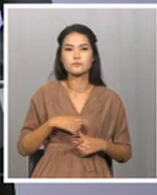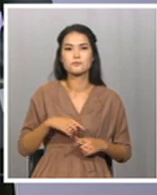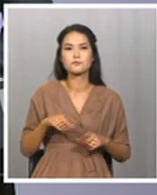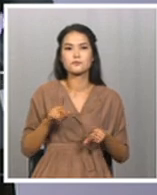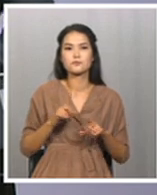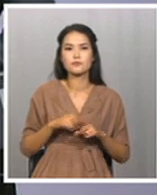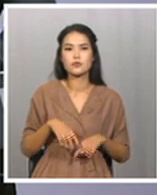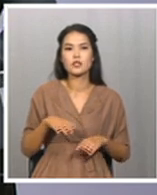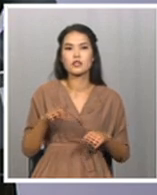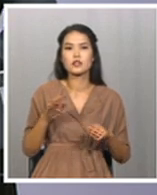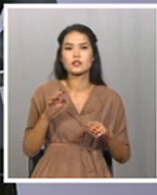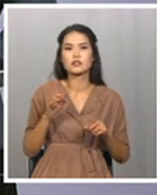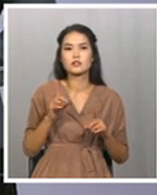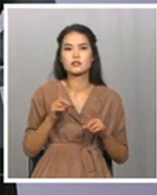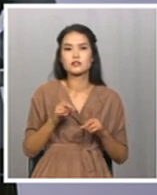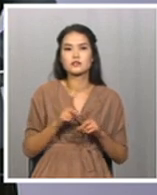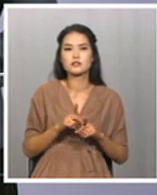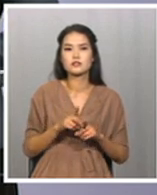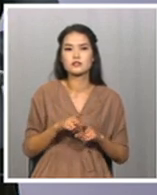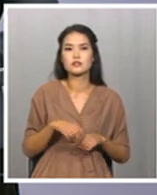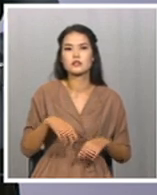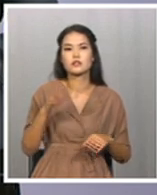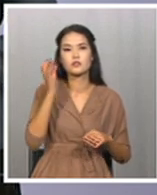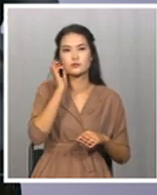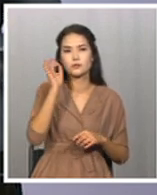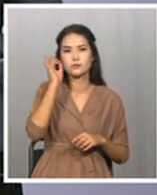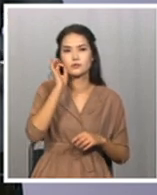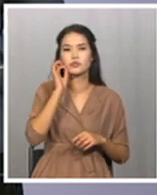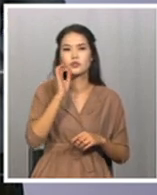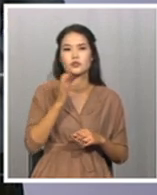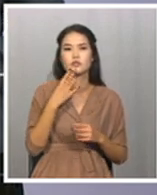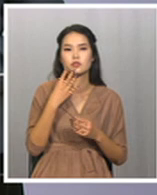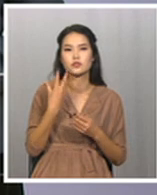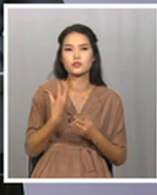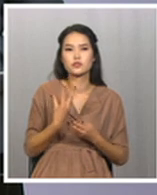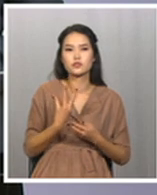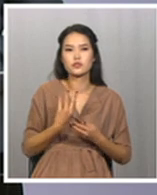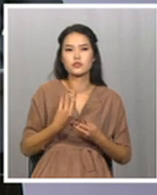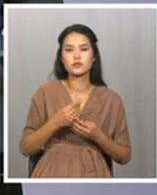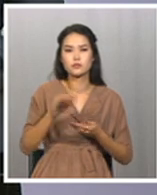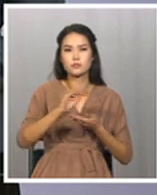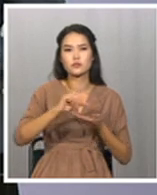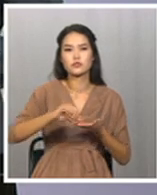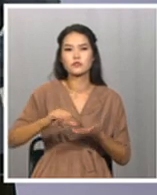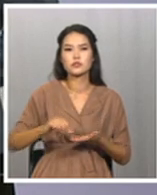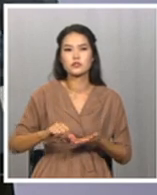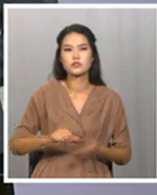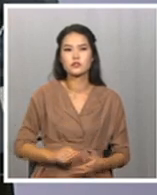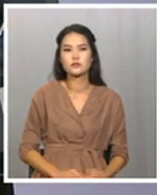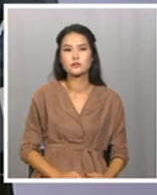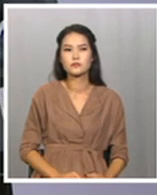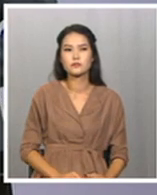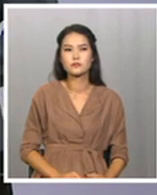а также воспоминания в различных эпизодах произведения.